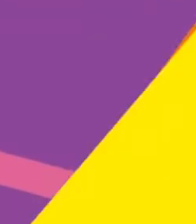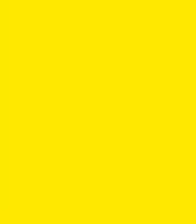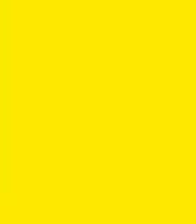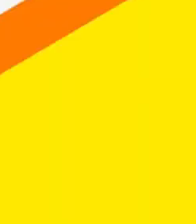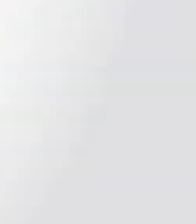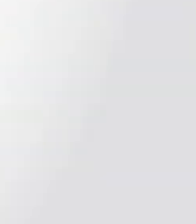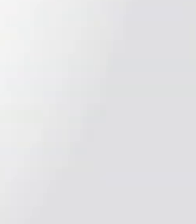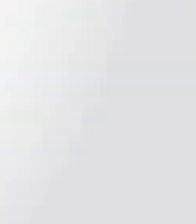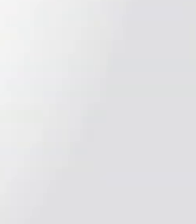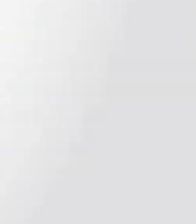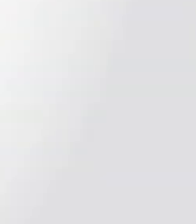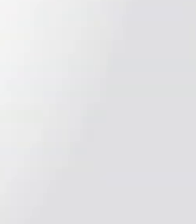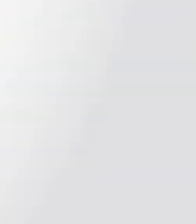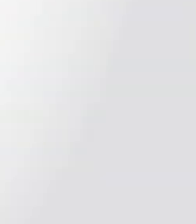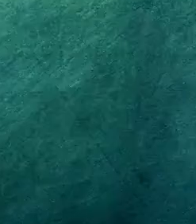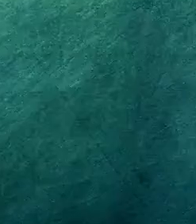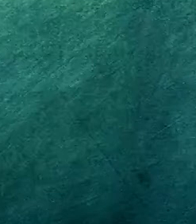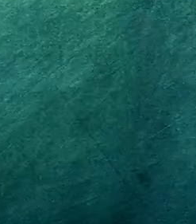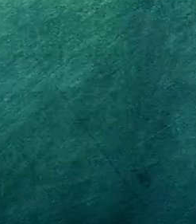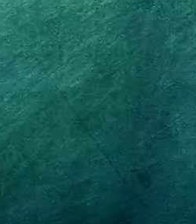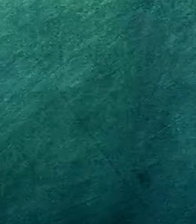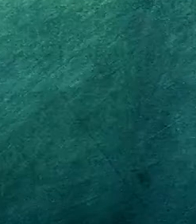dedek TV GPM